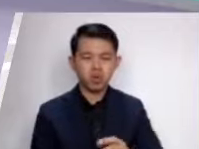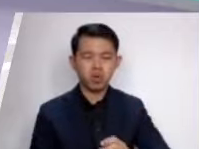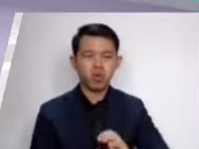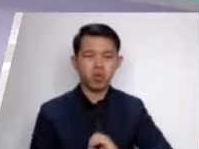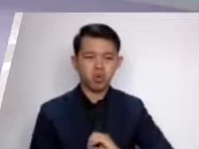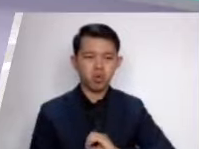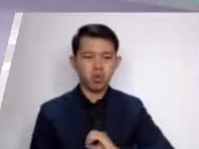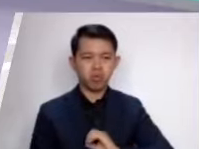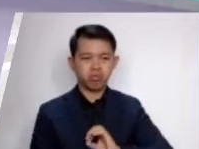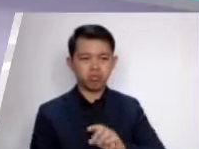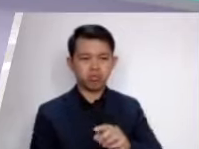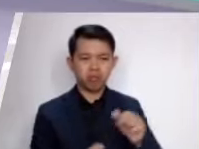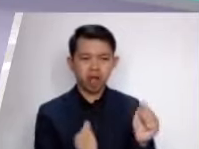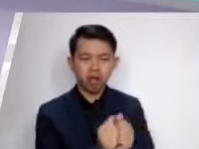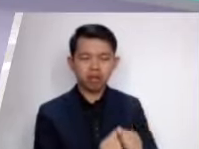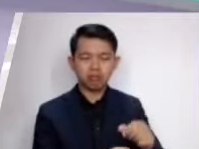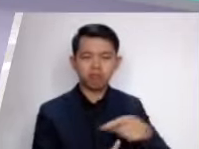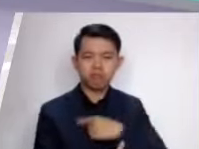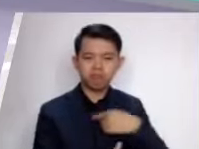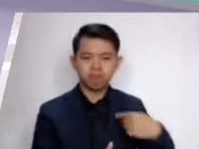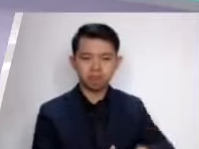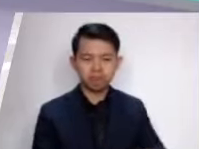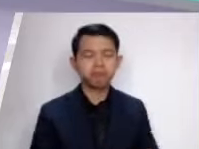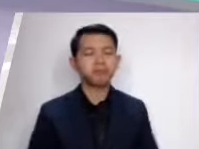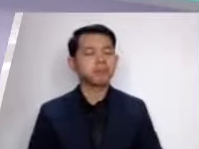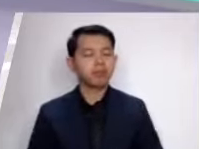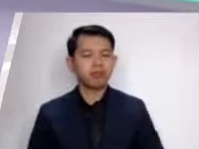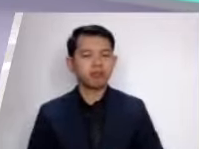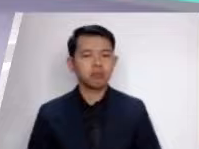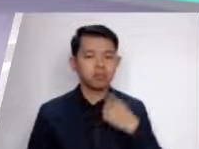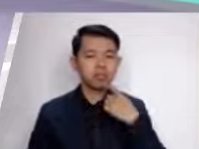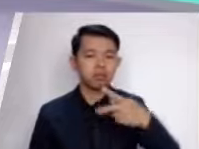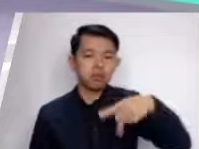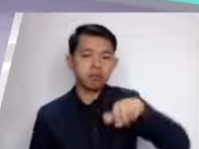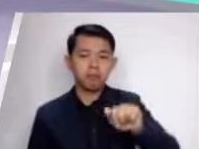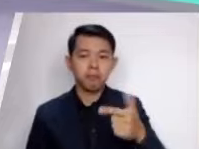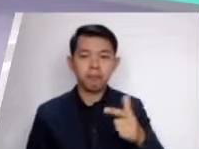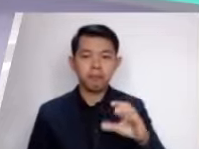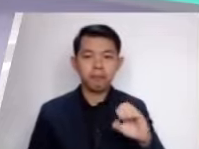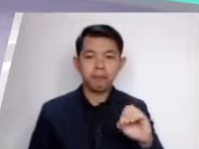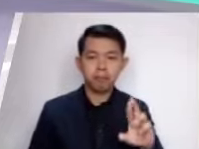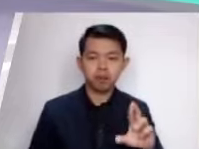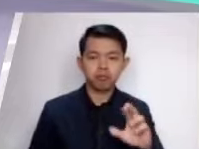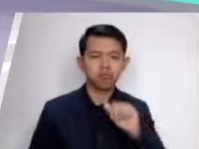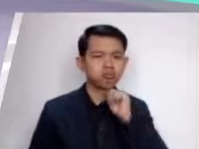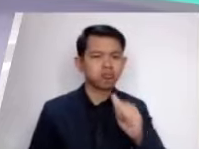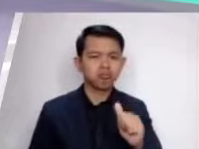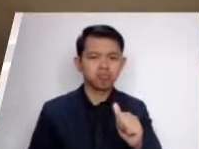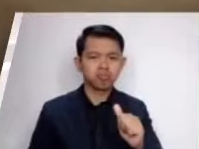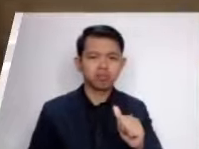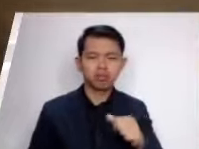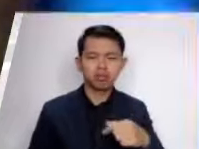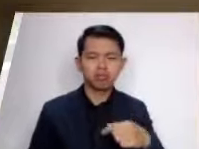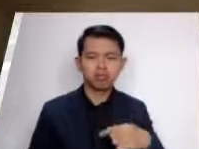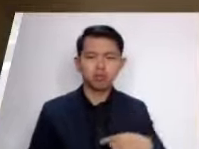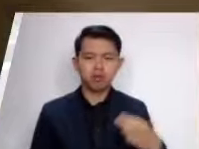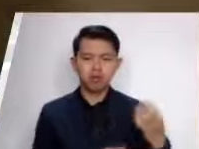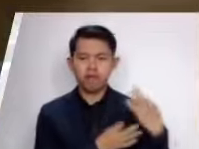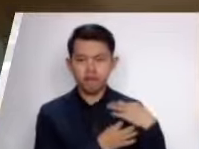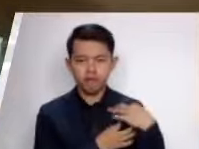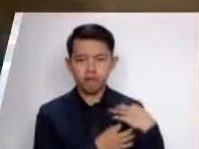pogo, sinabi po ng PAGCOR na hindi sila ang totoong banta. Balitang hatid ni Jonathan Andal.